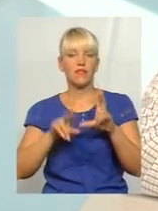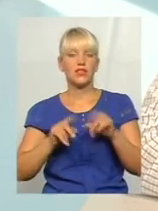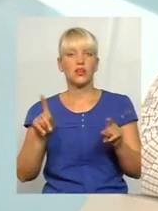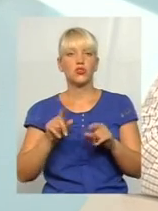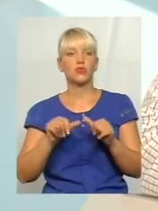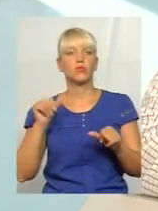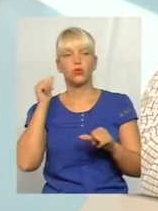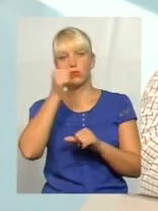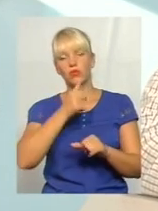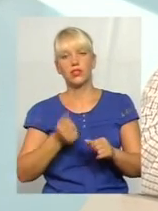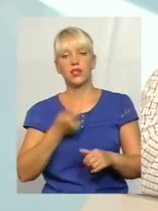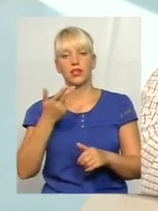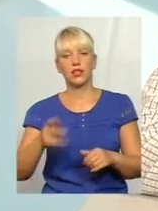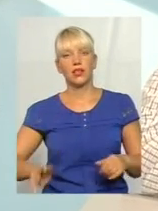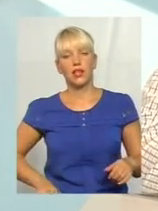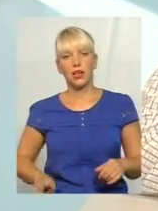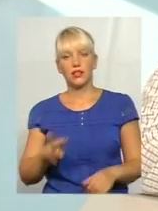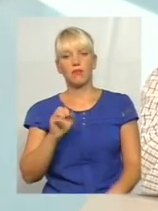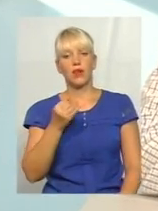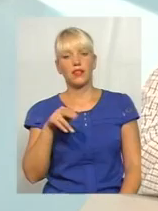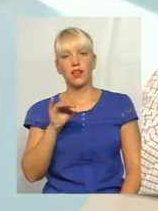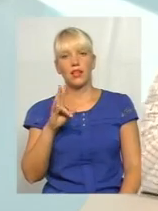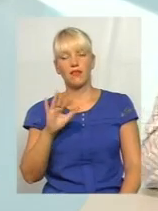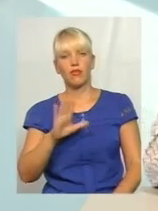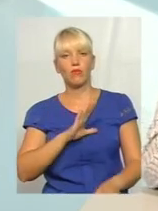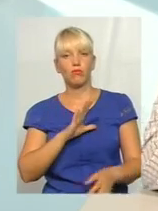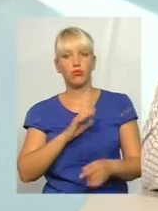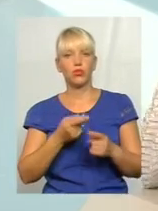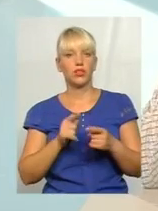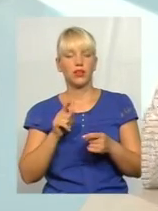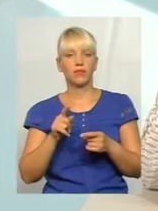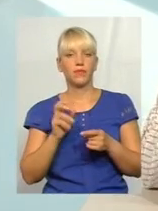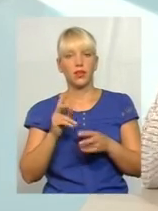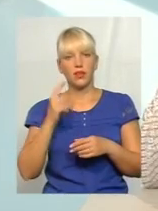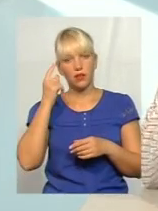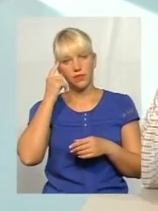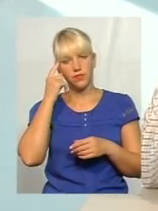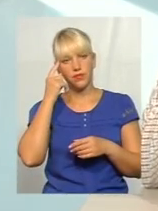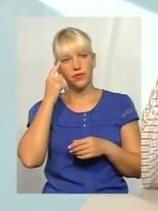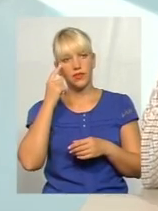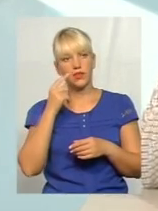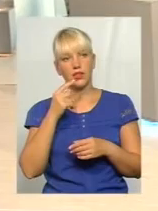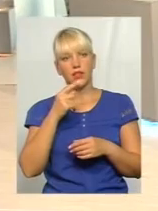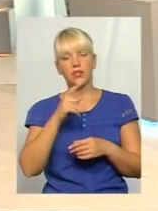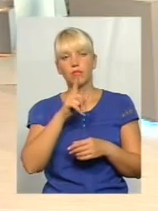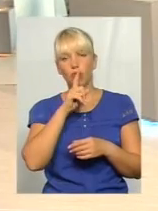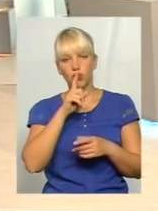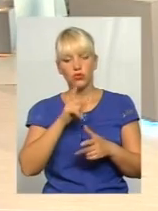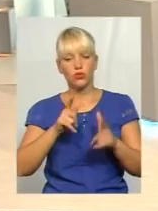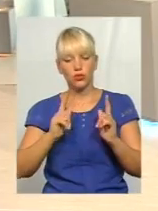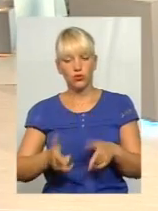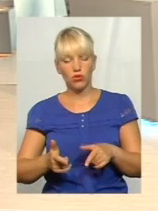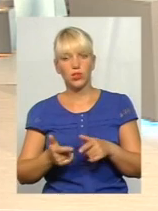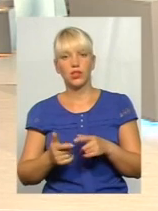оці кілька директора Майданів вони були накручені і е з мовчазної згоди або